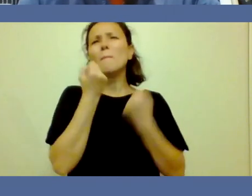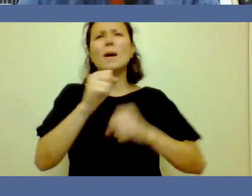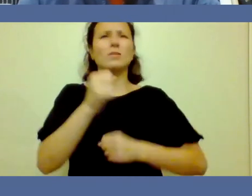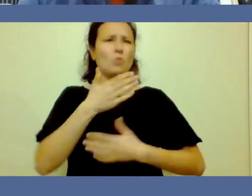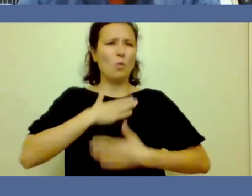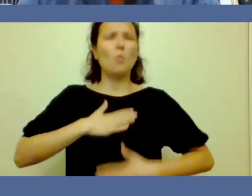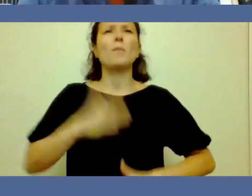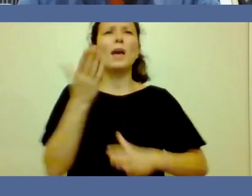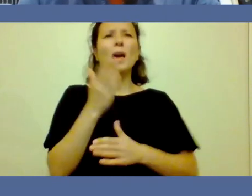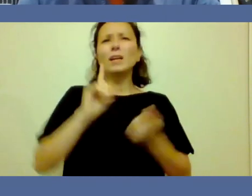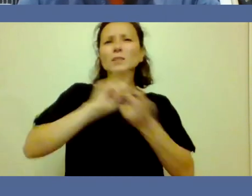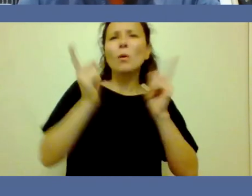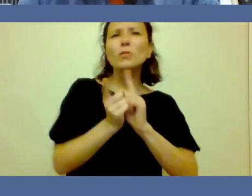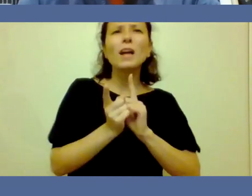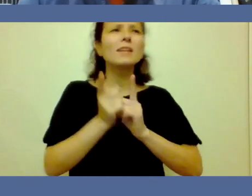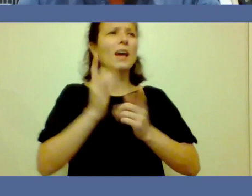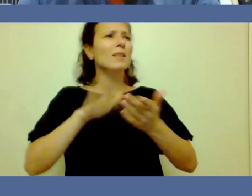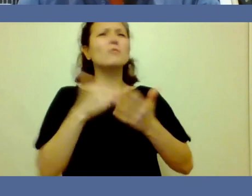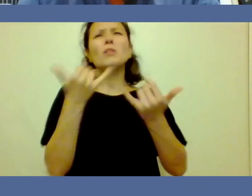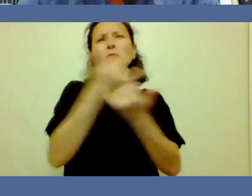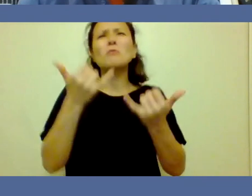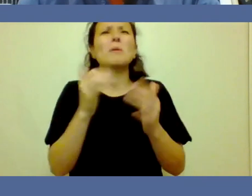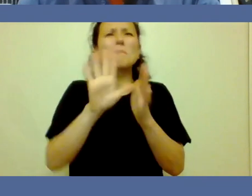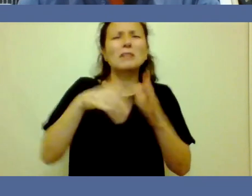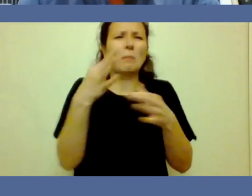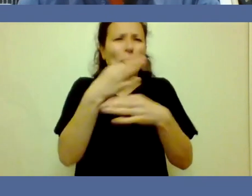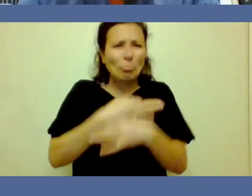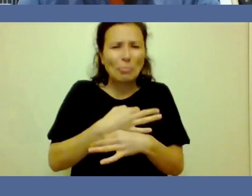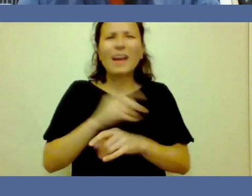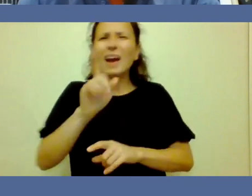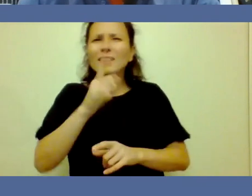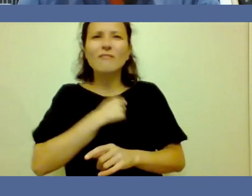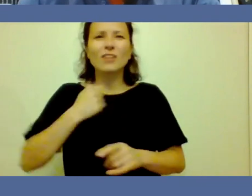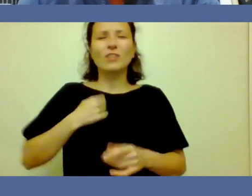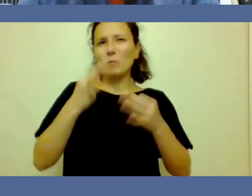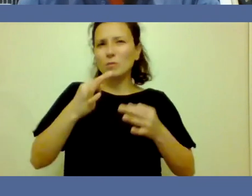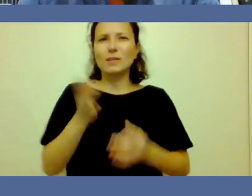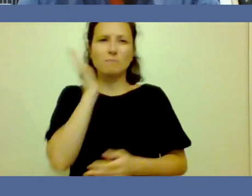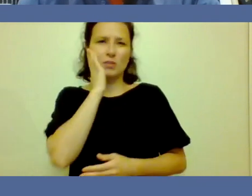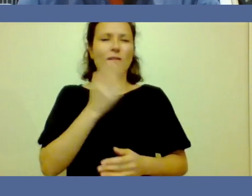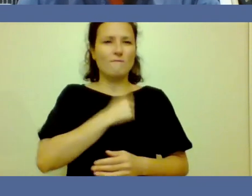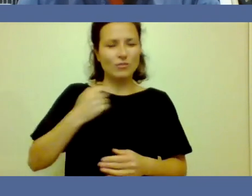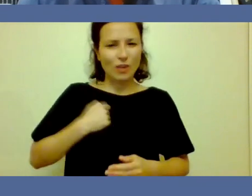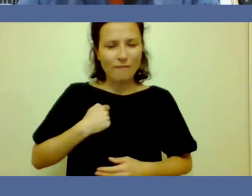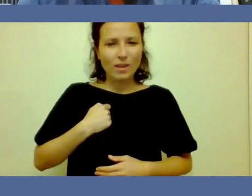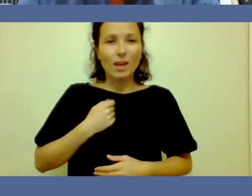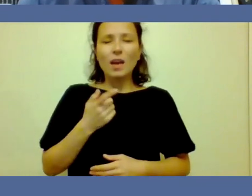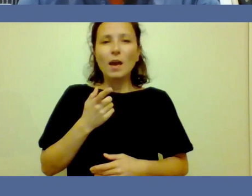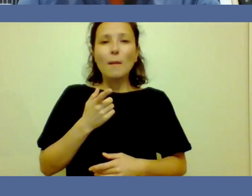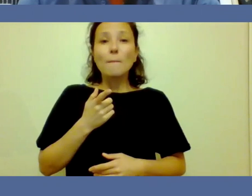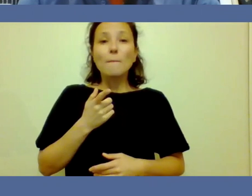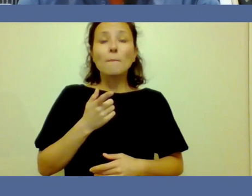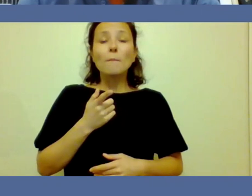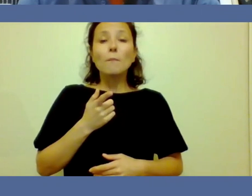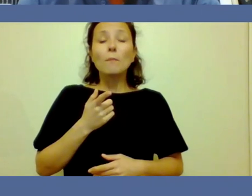głębi kraju, aniżeli te w Warszawie, w mieście, w którym teraz mieszkam. Bo jest coś takiego, że kiedy się przyjeżdża,